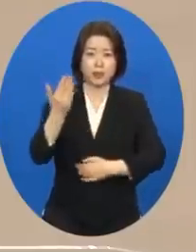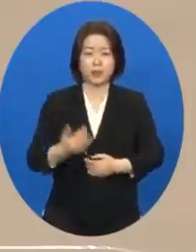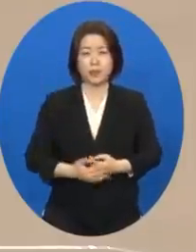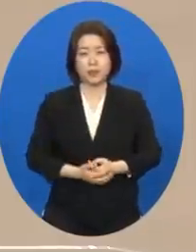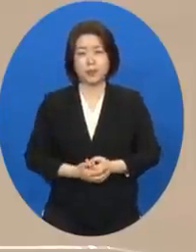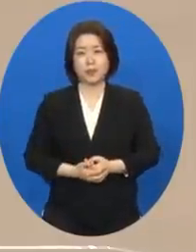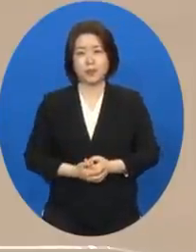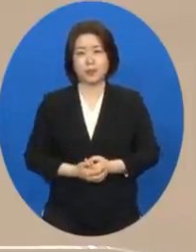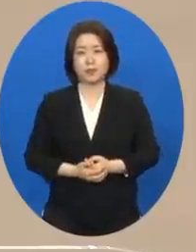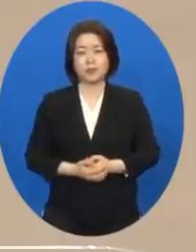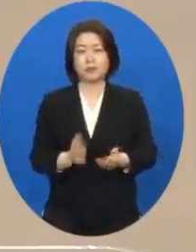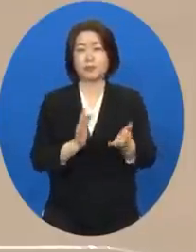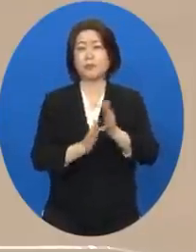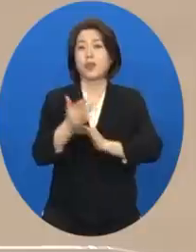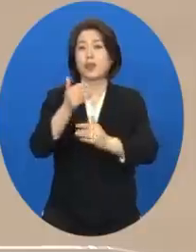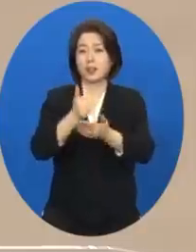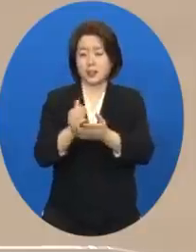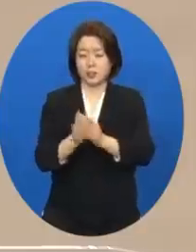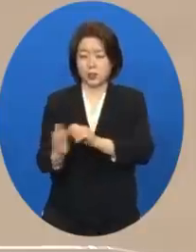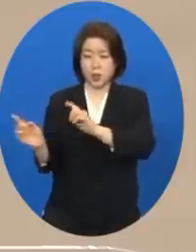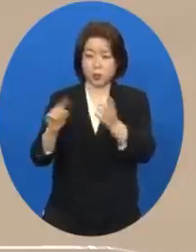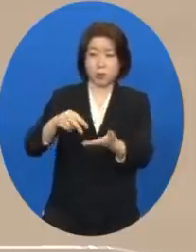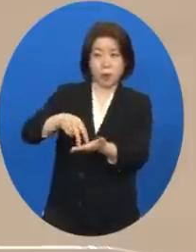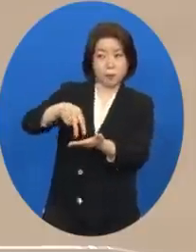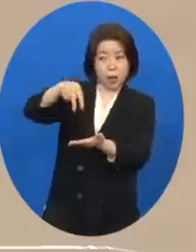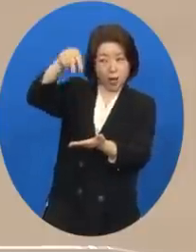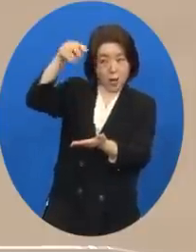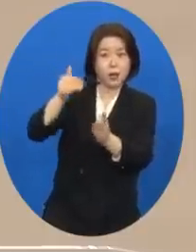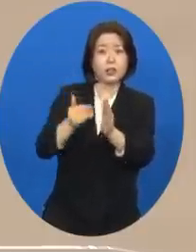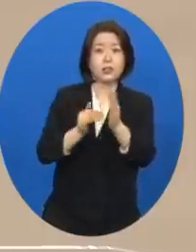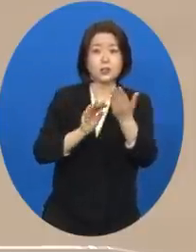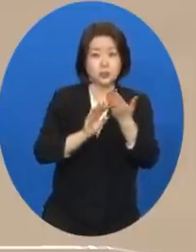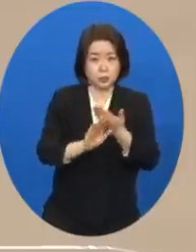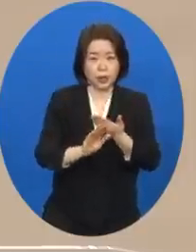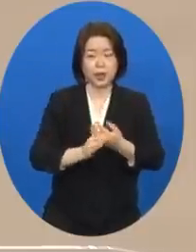예수님 이제 부활 승천 하시고 난 다음에